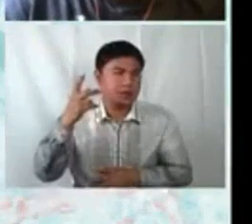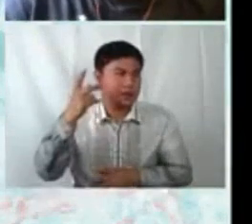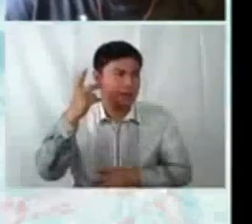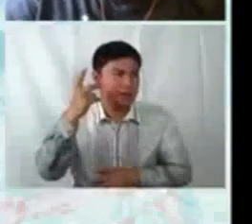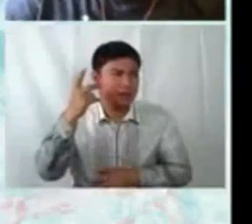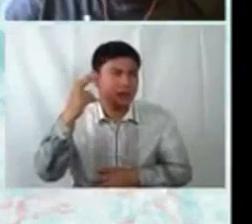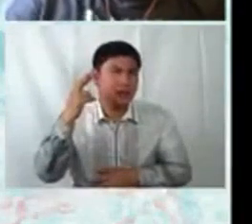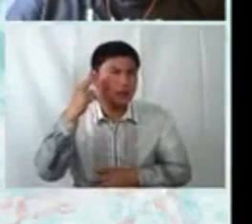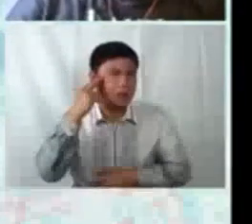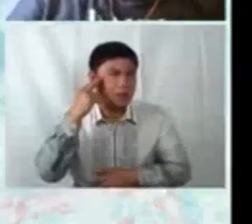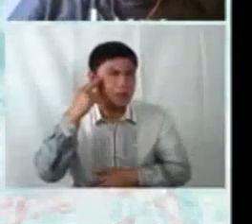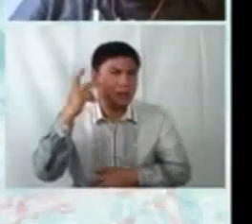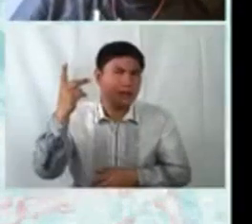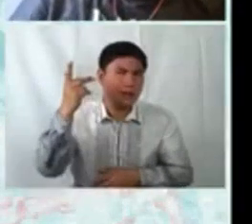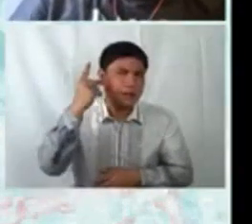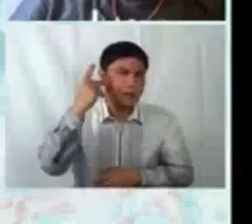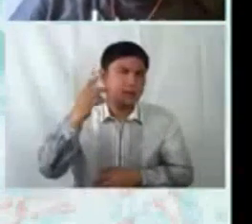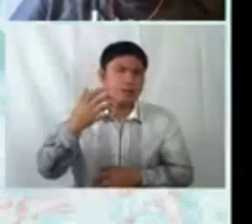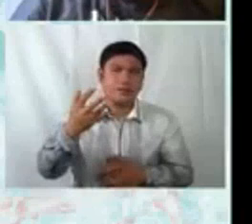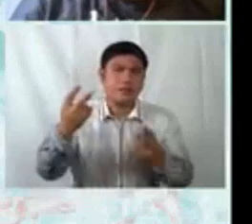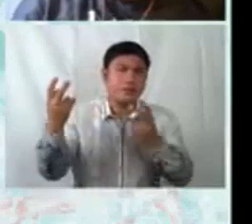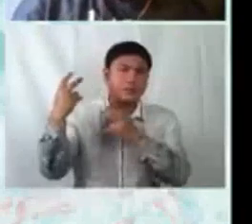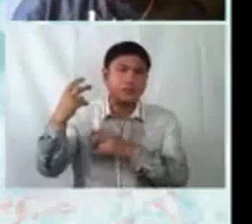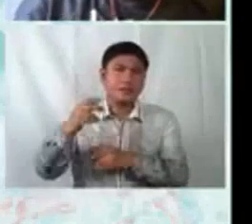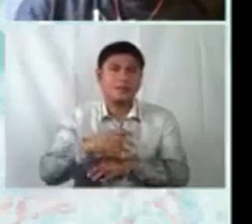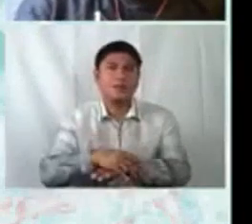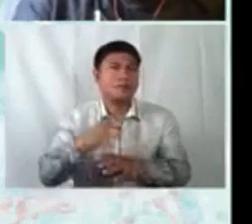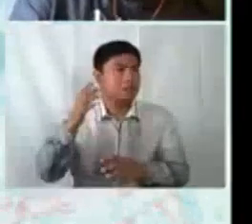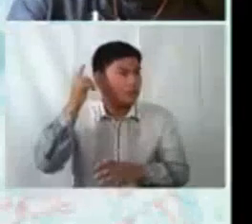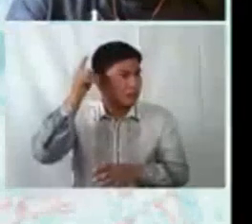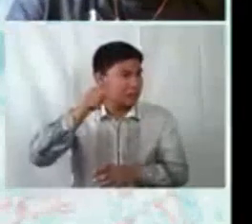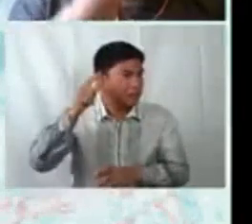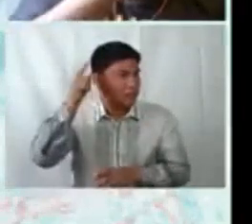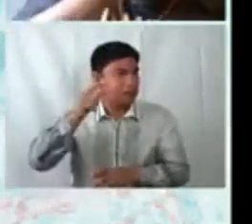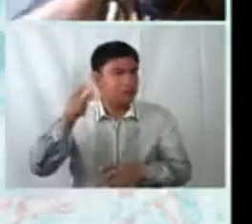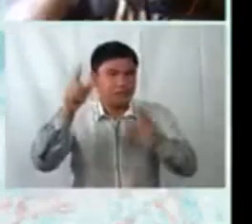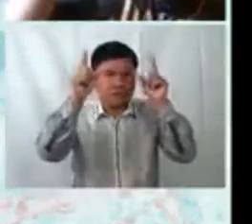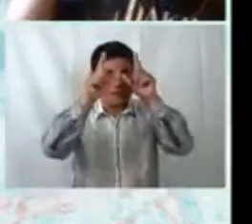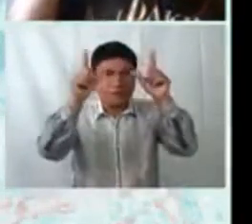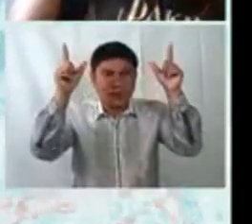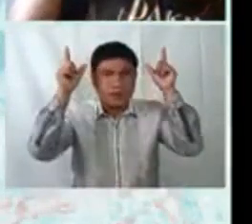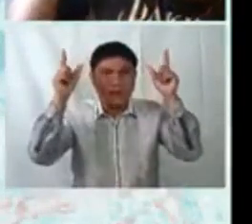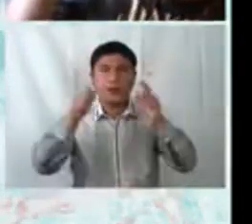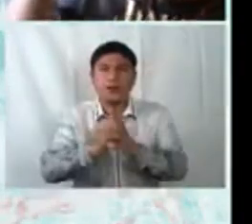Rey Calipulaco de Mactan? Siya po si Haring Lapu-Lapu ng Mactan. No? So,